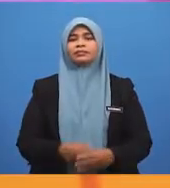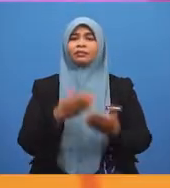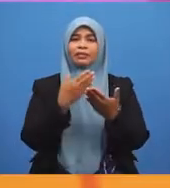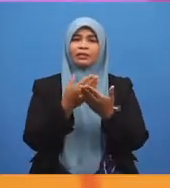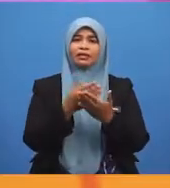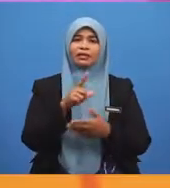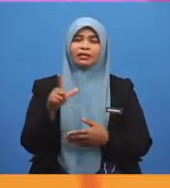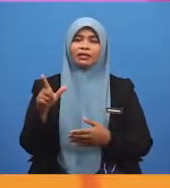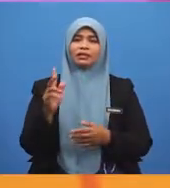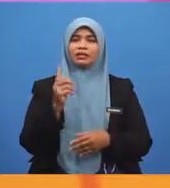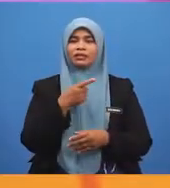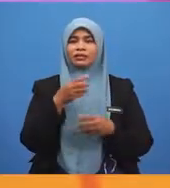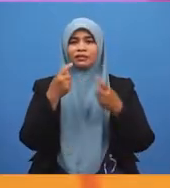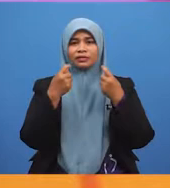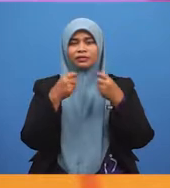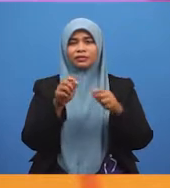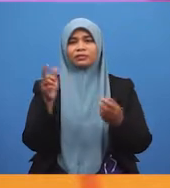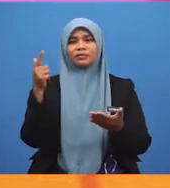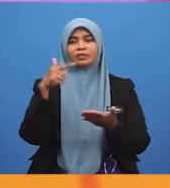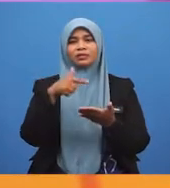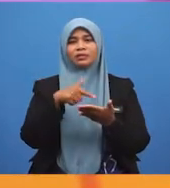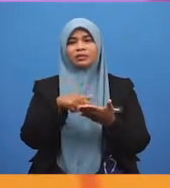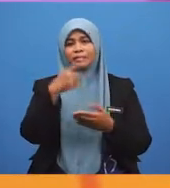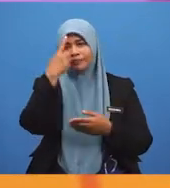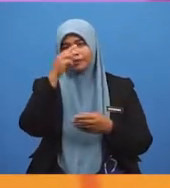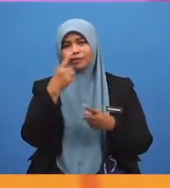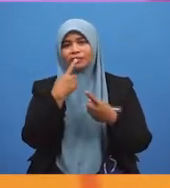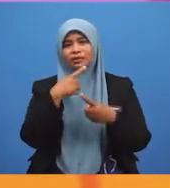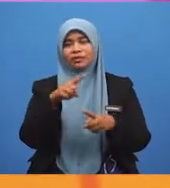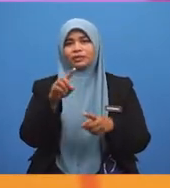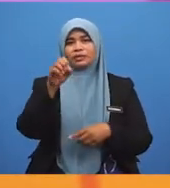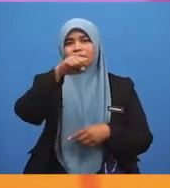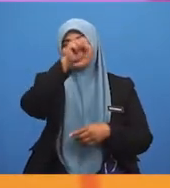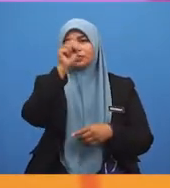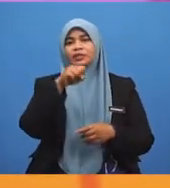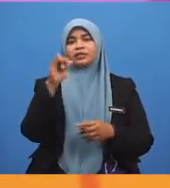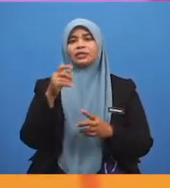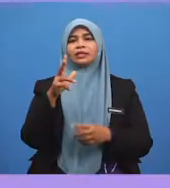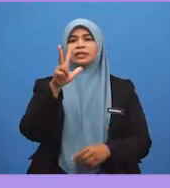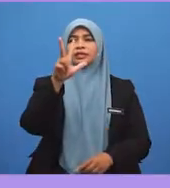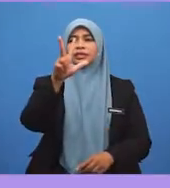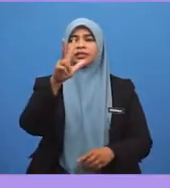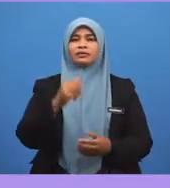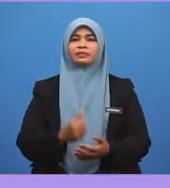Baiklah, kita cuba lagi untuk menjawab soalan yang ketiga pula.